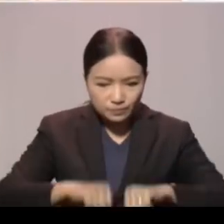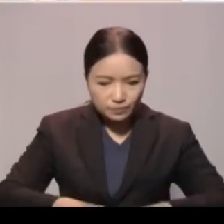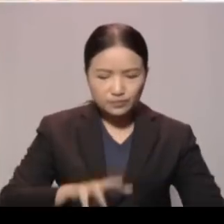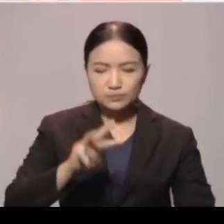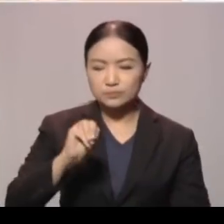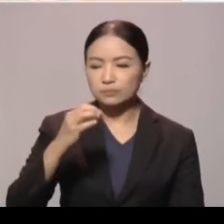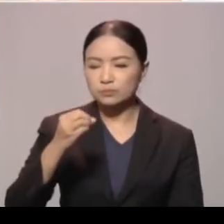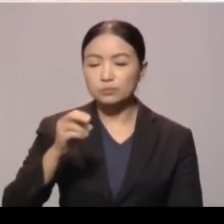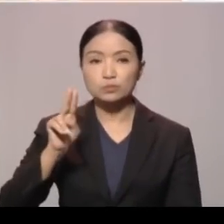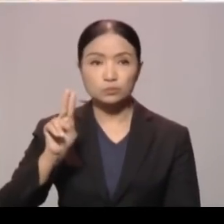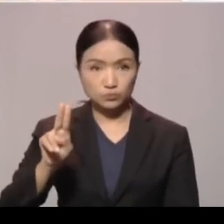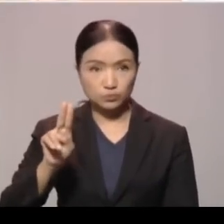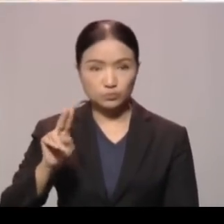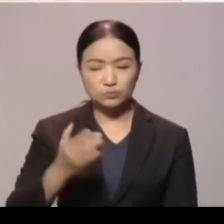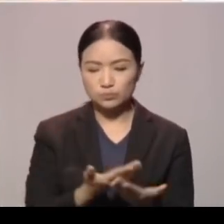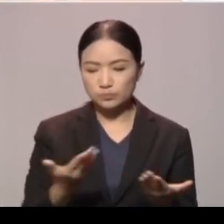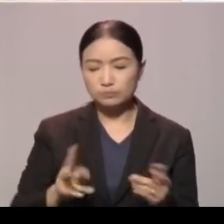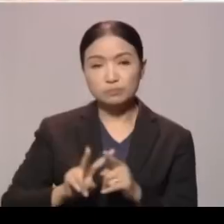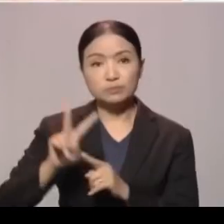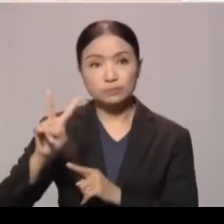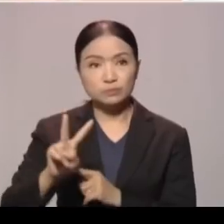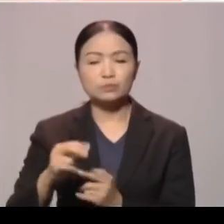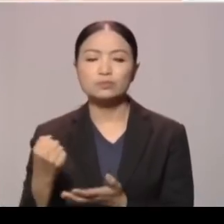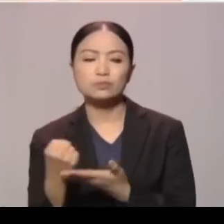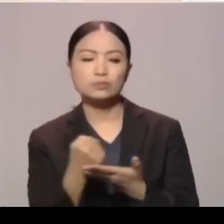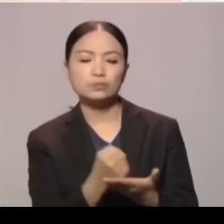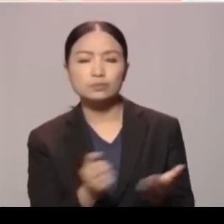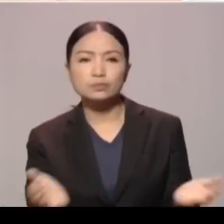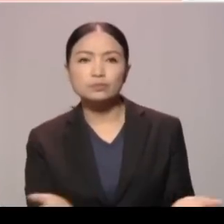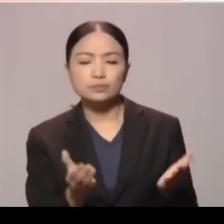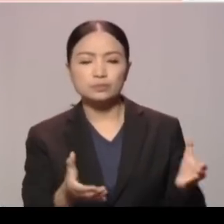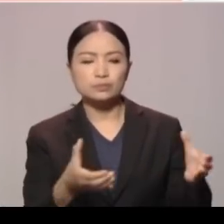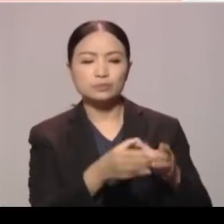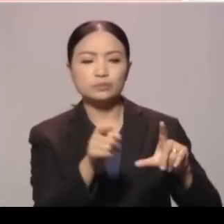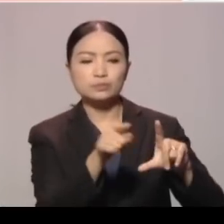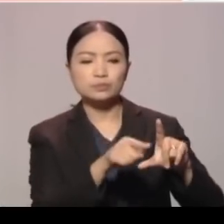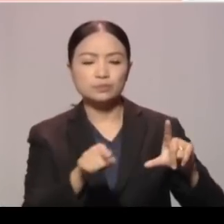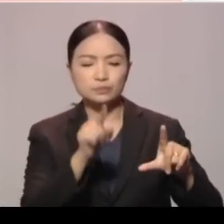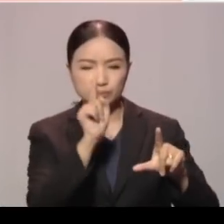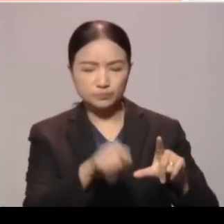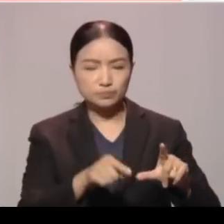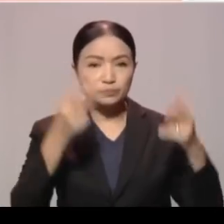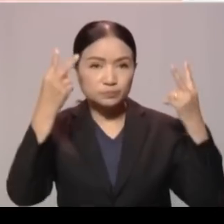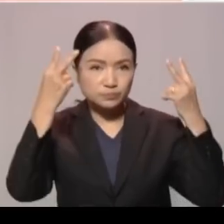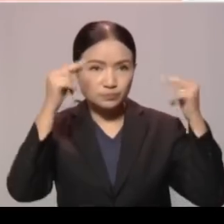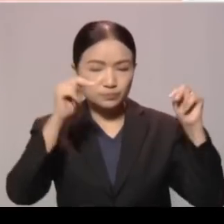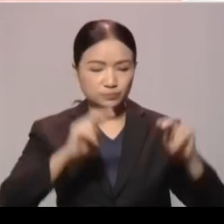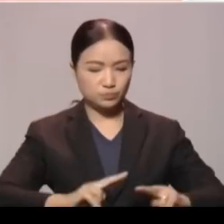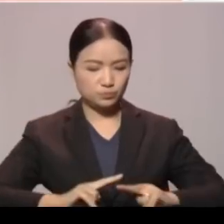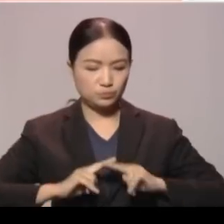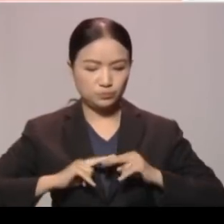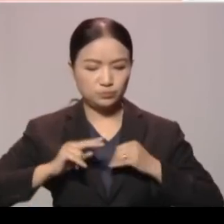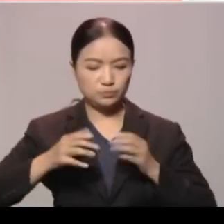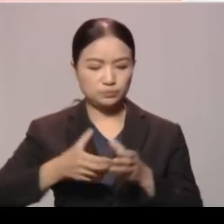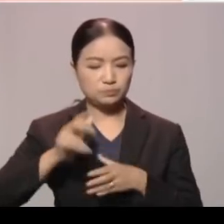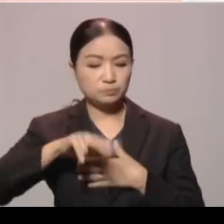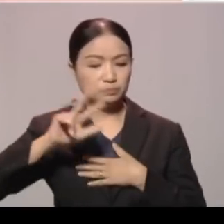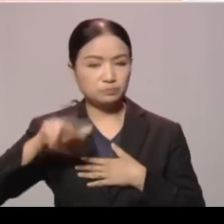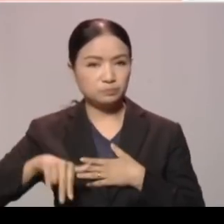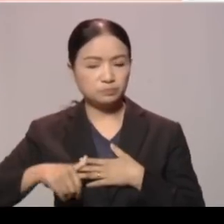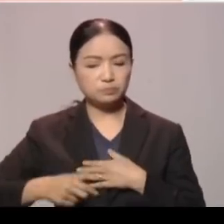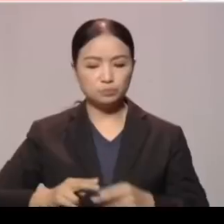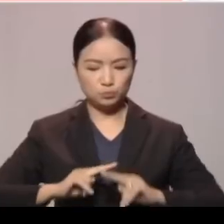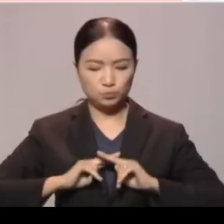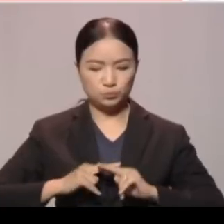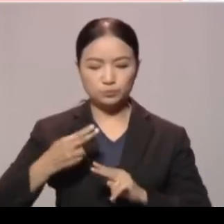ช่วยสนับสนุนให้พรรคเพื่อก้าวไกลเป็นนายกโดยที่ตัวเองจะไม่ประสงค์ที่จะส่งแคนดิเดตของตั